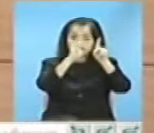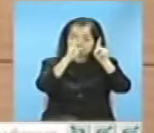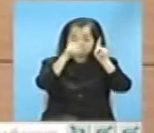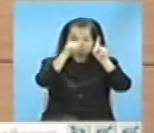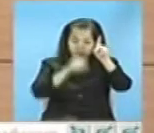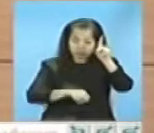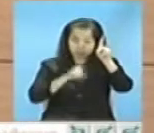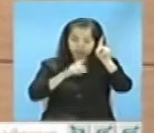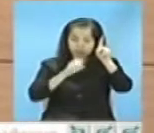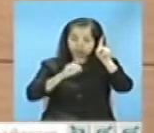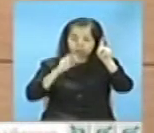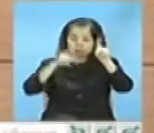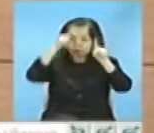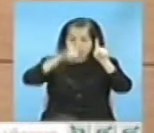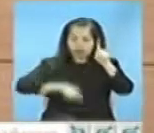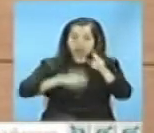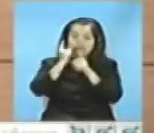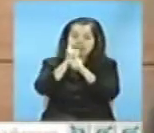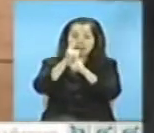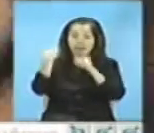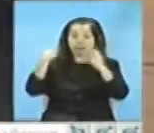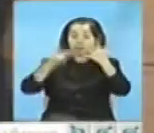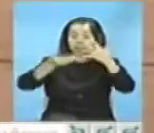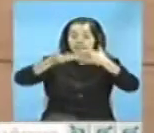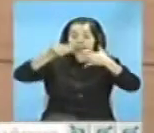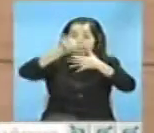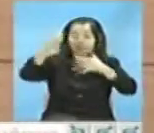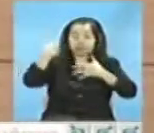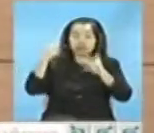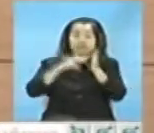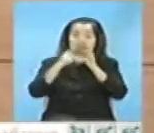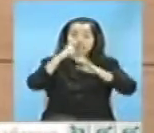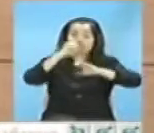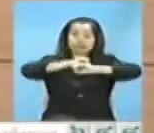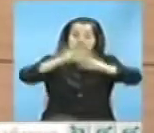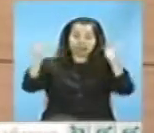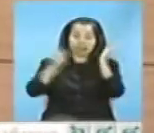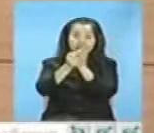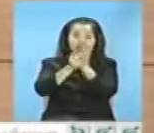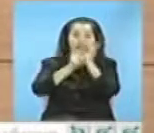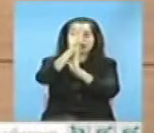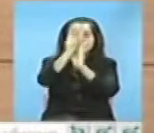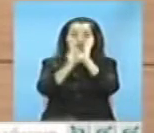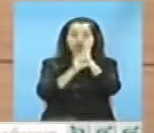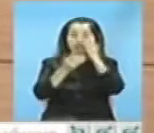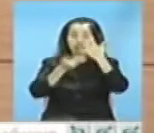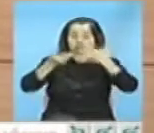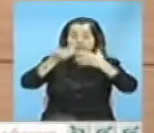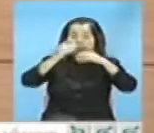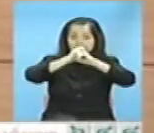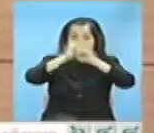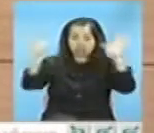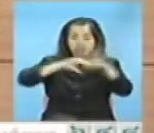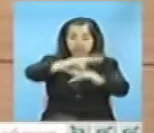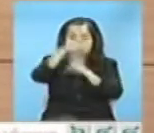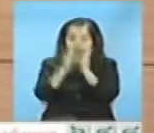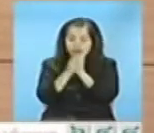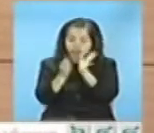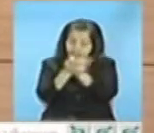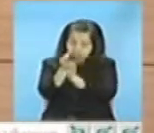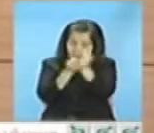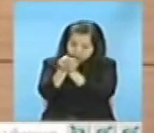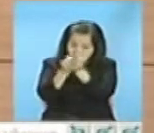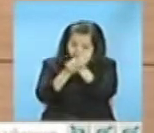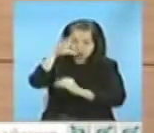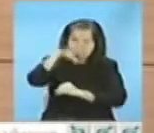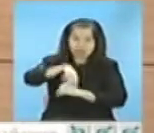ไว้ทุกอย่างกระบวนการในการแก้ไขรัฐธรรมนูญจะมีความโปร่งใสชัดเจนนะครับจะนำทุกสิ่งทุกอย่างมาอธิบายกันในรัฐสภา